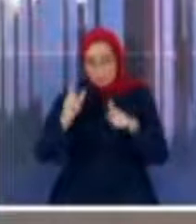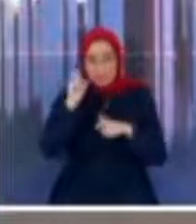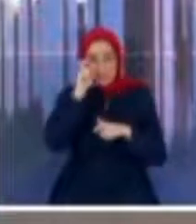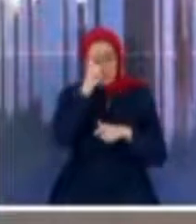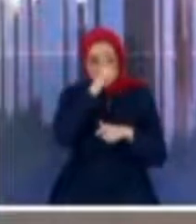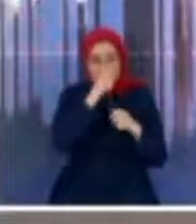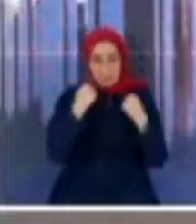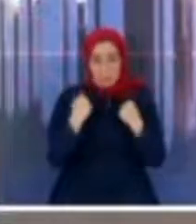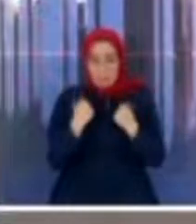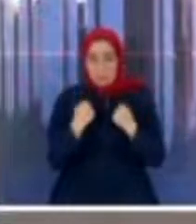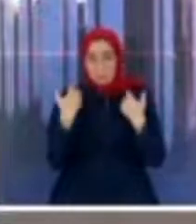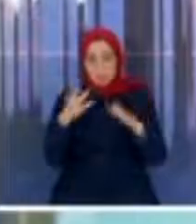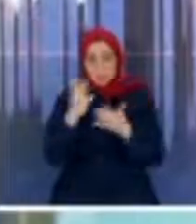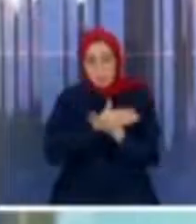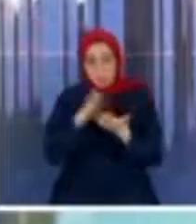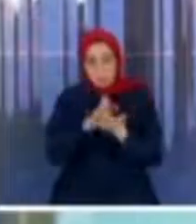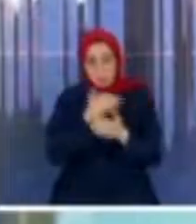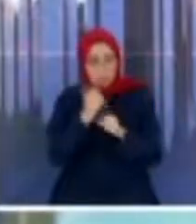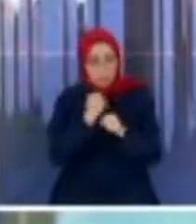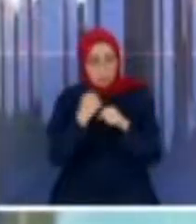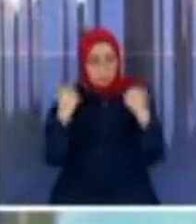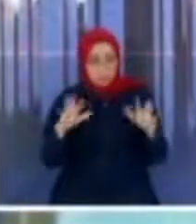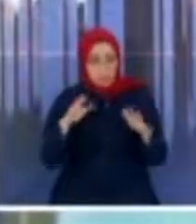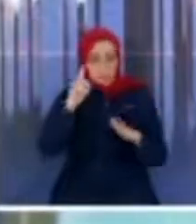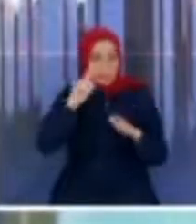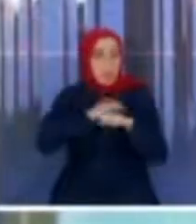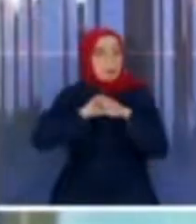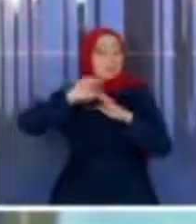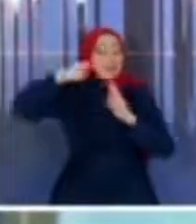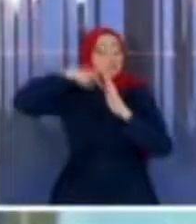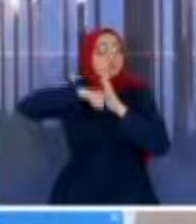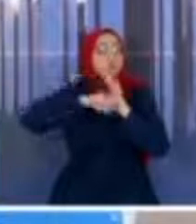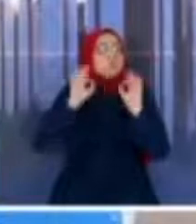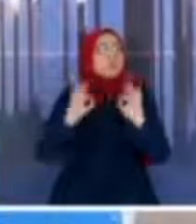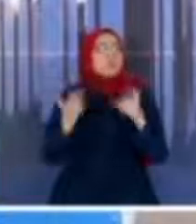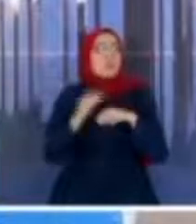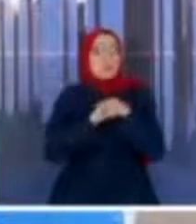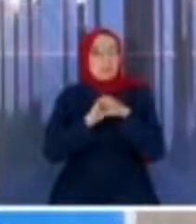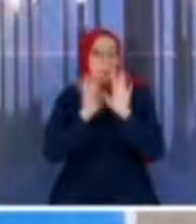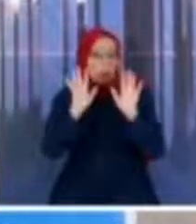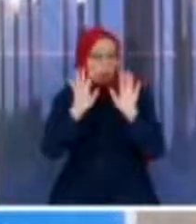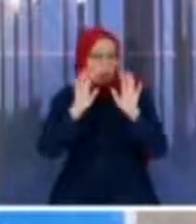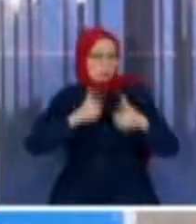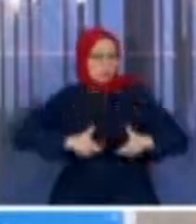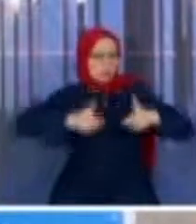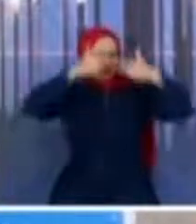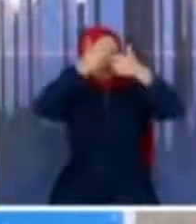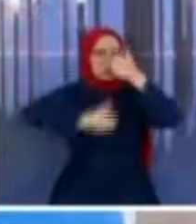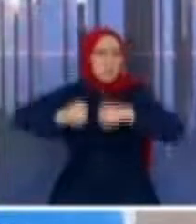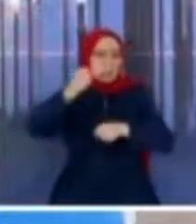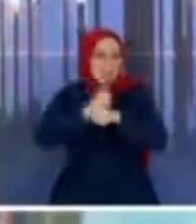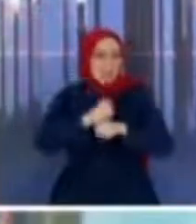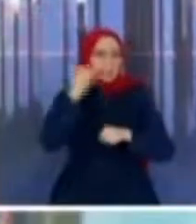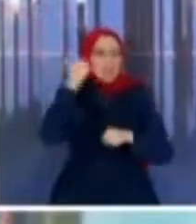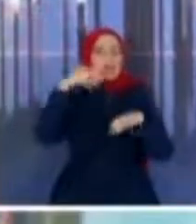الكل موجود عندكم، ولكن الكونتوني هو اللي باش يجي حاسبك عليه. باش يقول لك علاش باهي البنيه نتاعك هذه نهار الاربع من 8 لنص نهار شنو باش تعمل